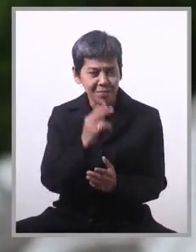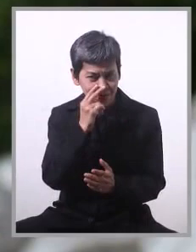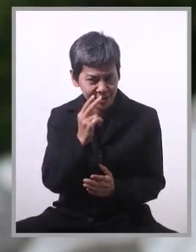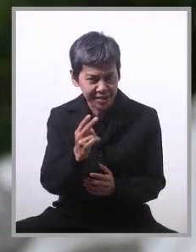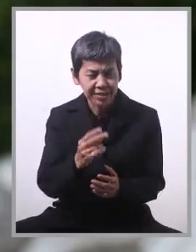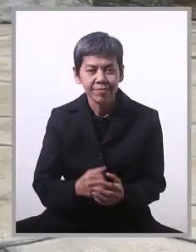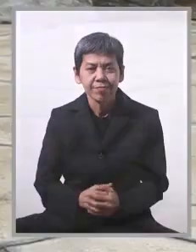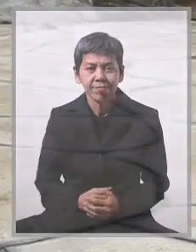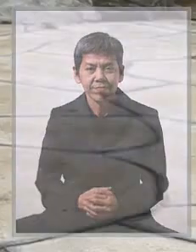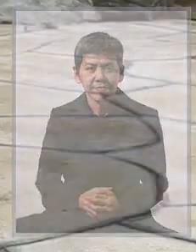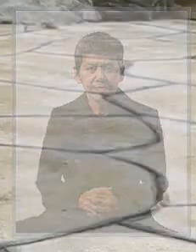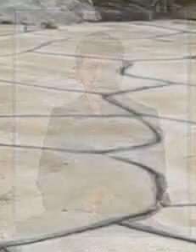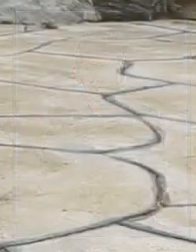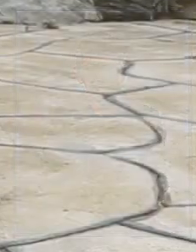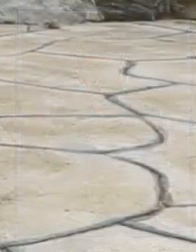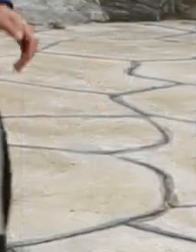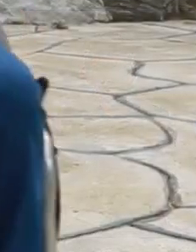ามอุ๋ยไปดูกันเลยค่ะ